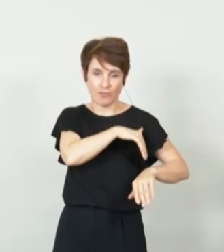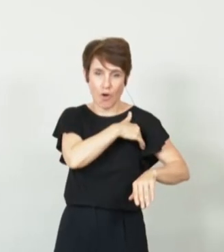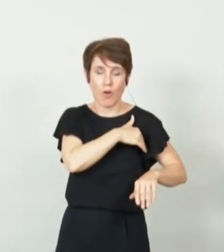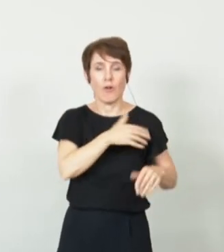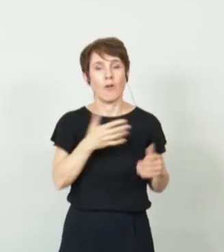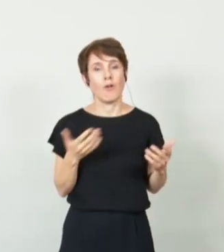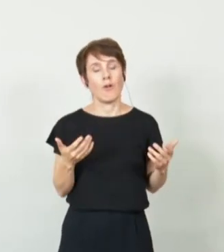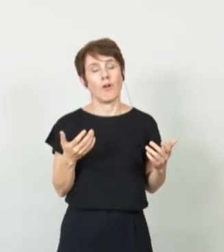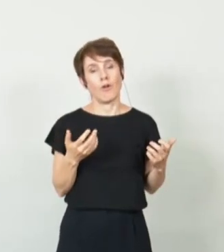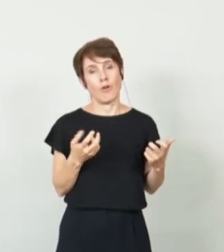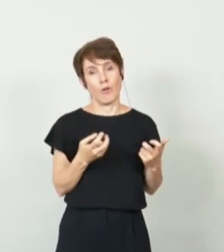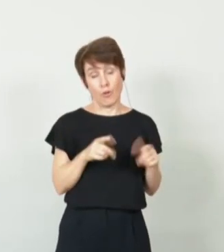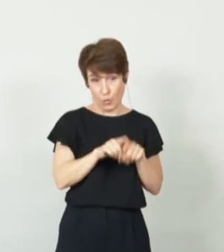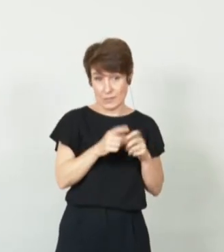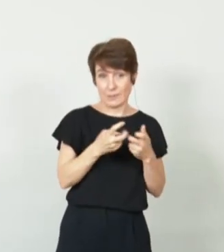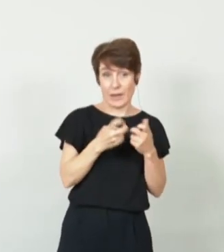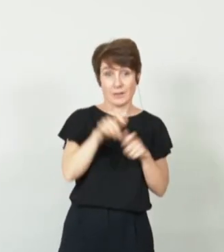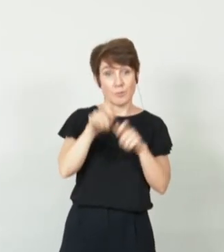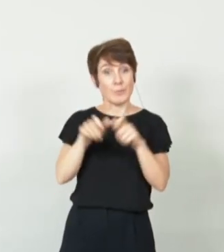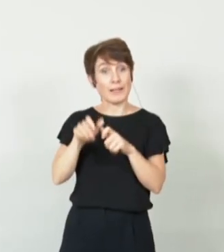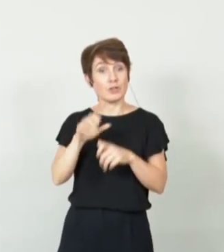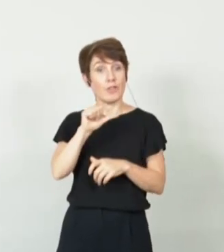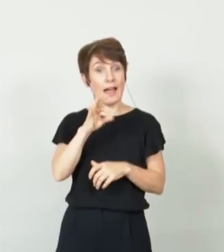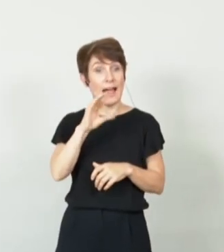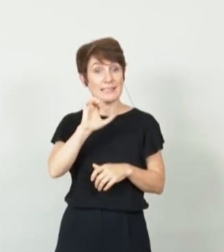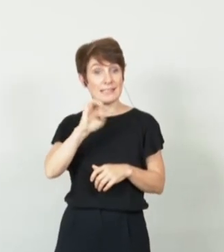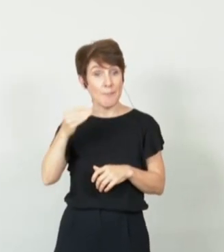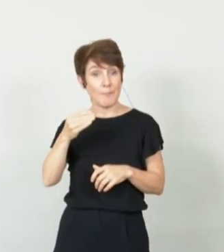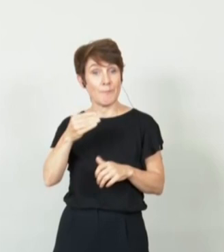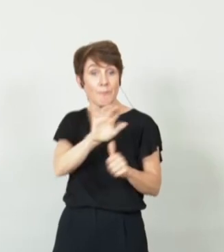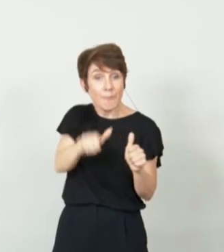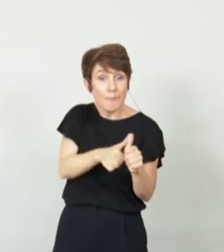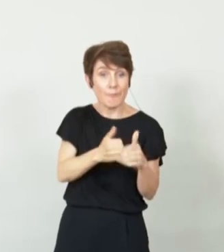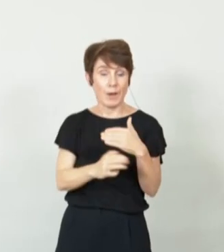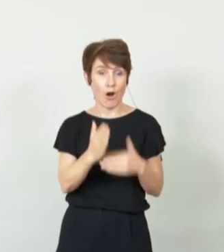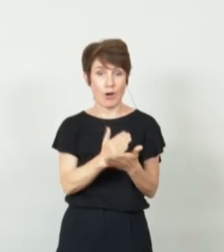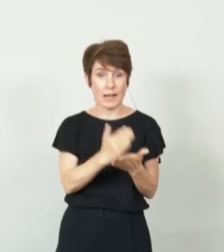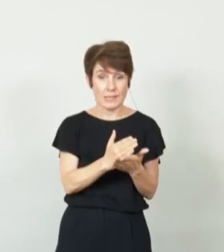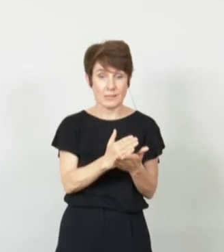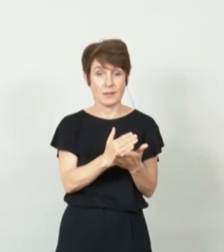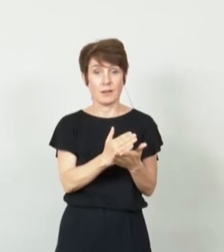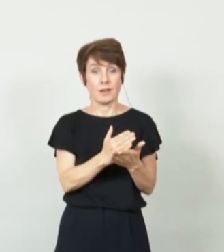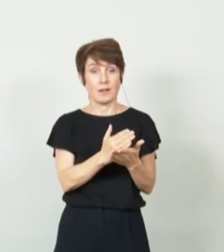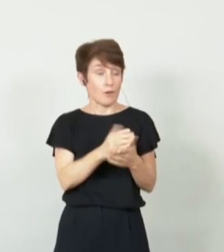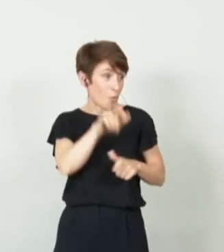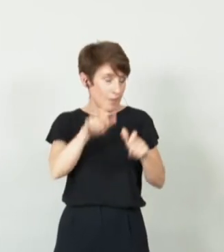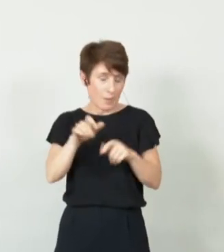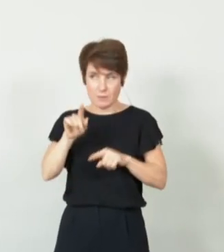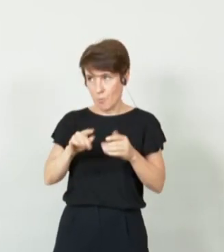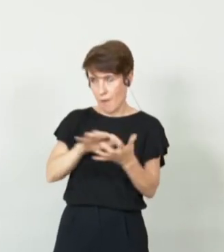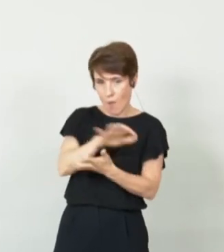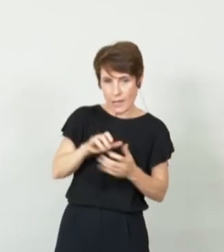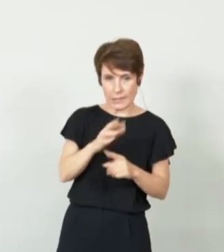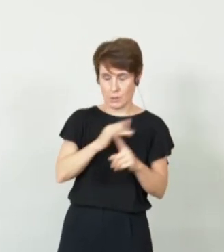je pense aux Atsems les accompagnement les agents qui sont touchés par la crise sociale donc